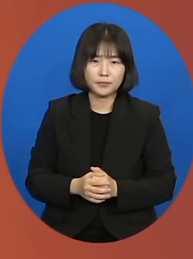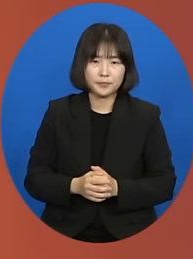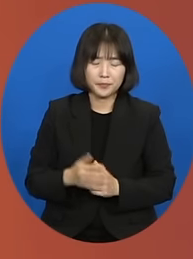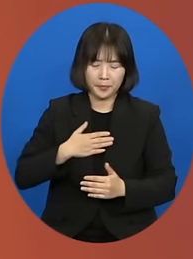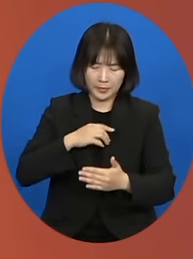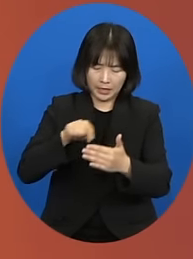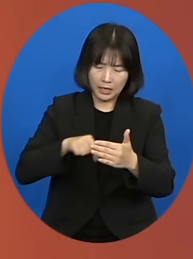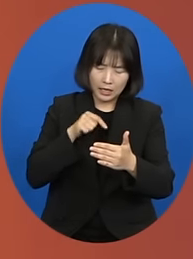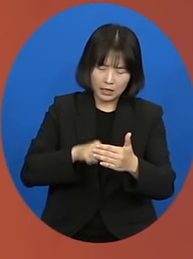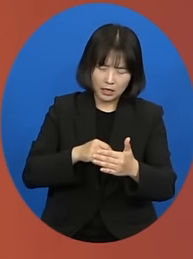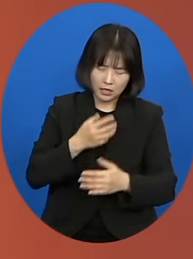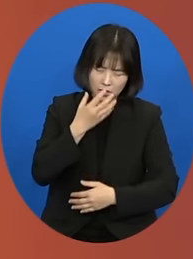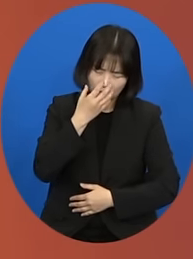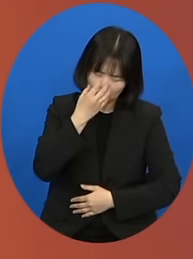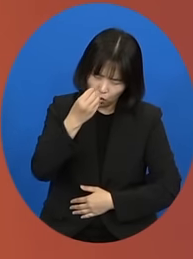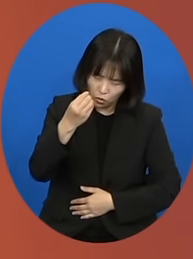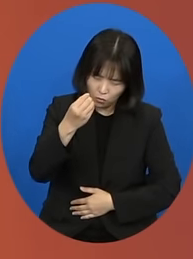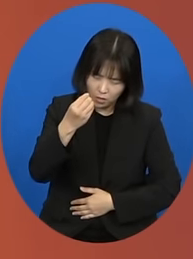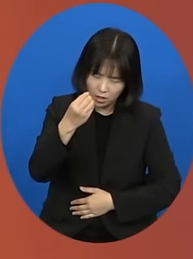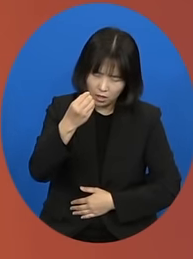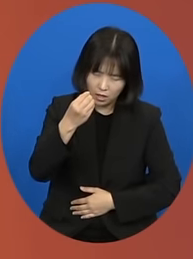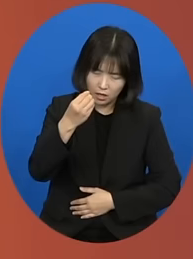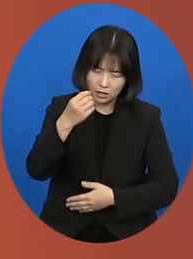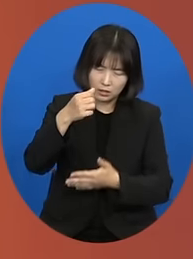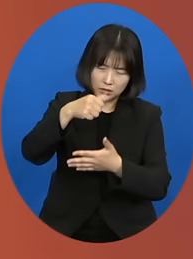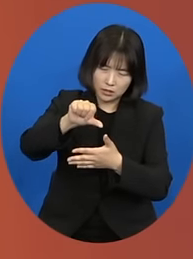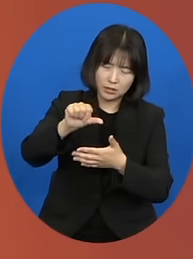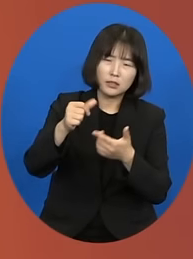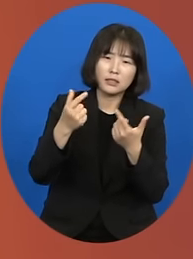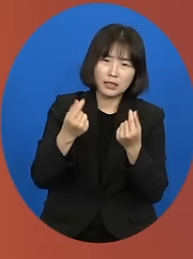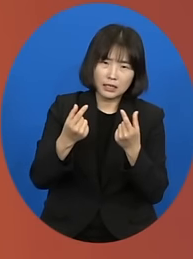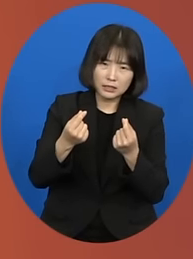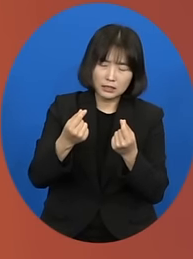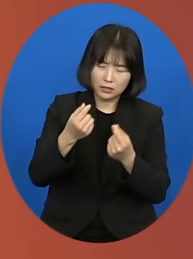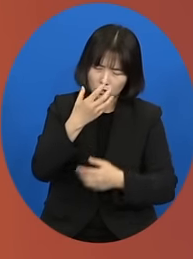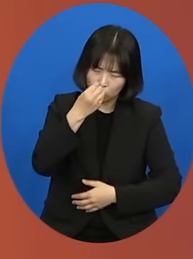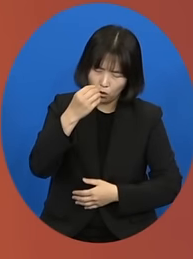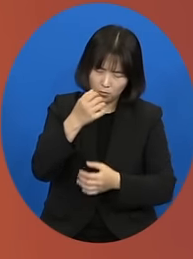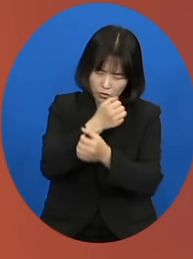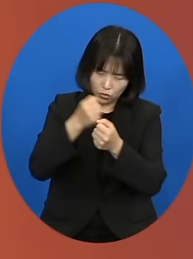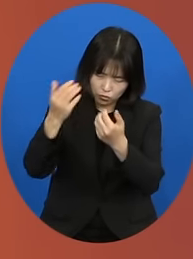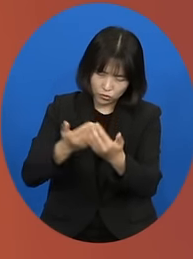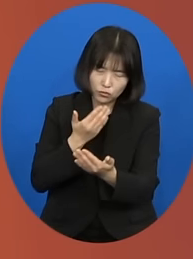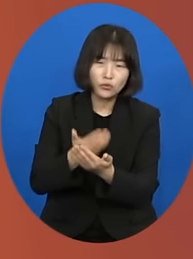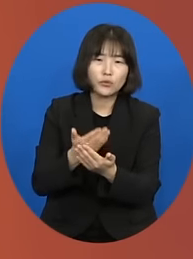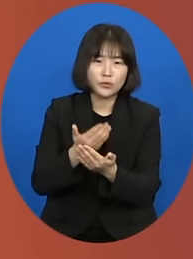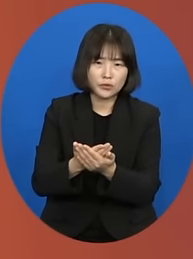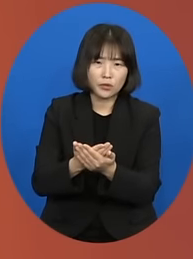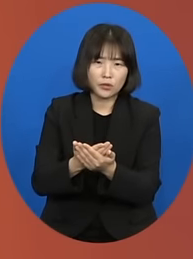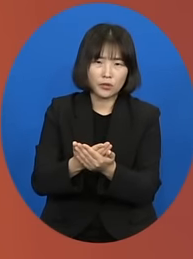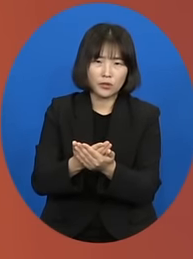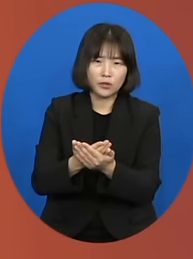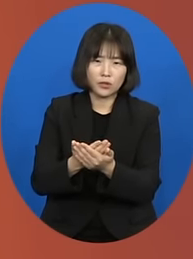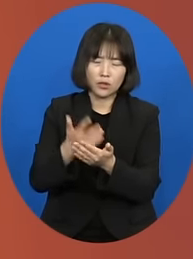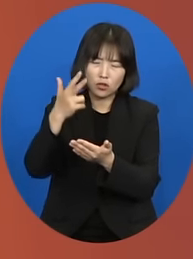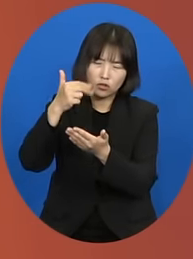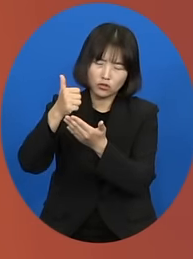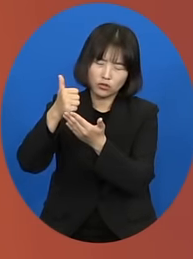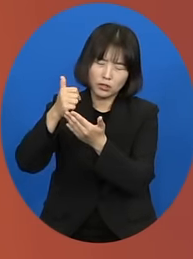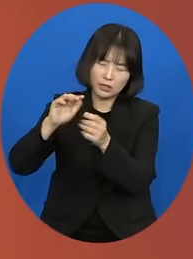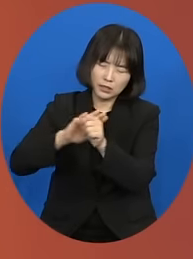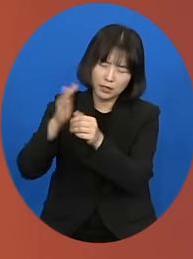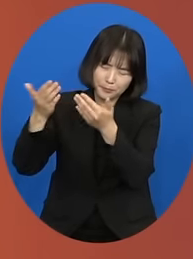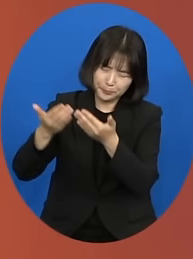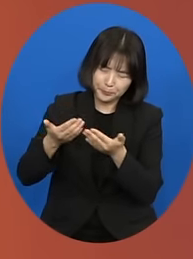안에 있는 이 교만을, 첫째 아들과도 같은 교만을 용서하여 주옵소서. 한없는 주의 사랑을